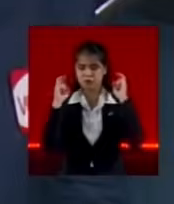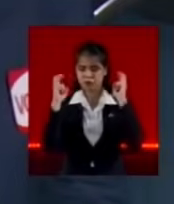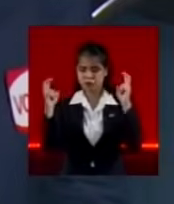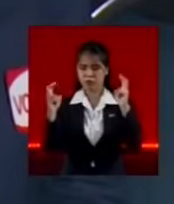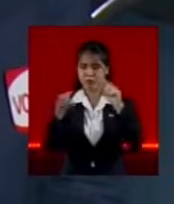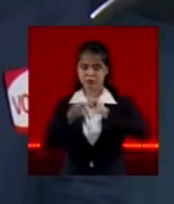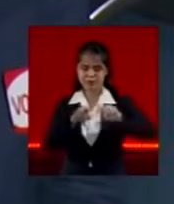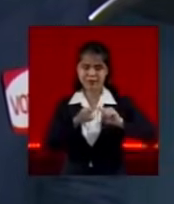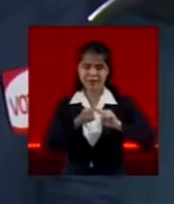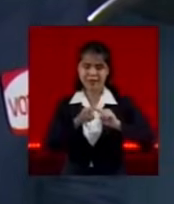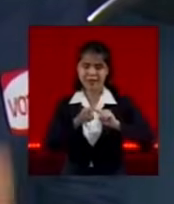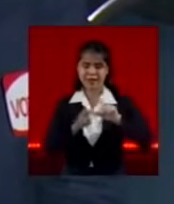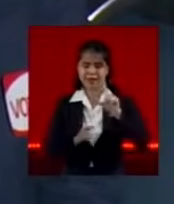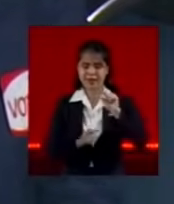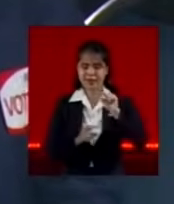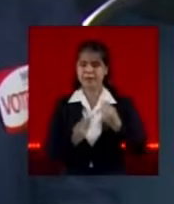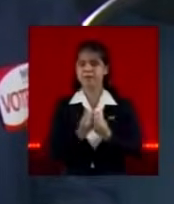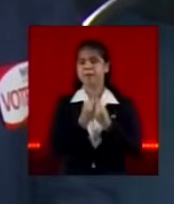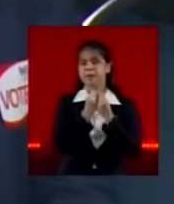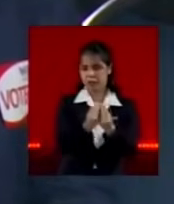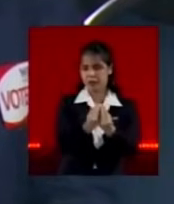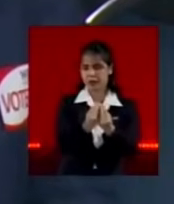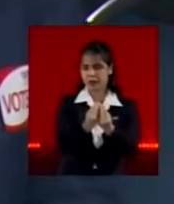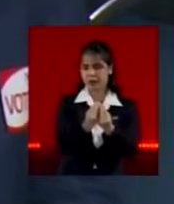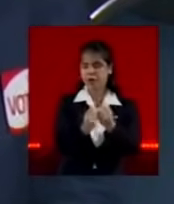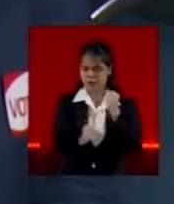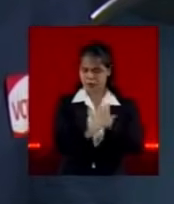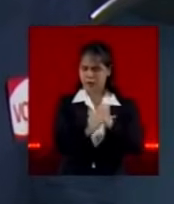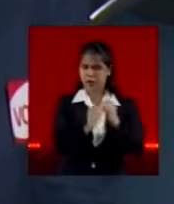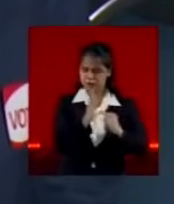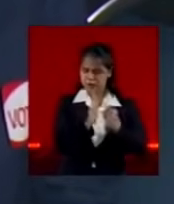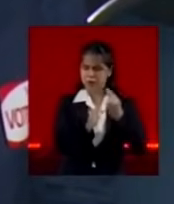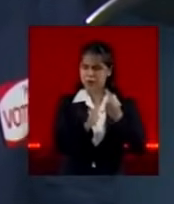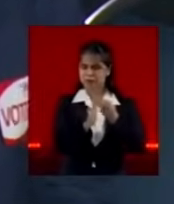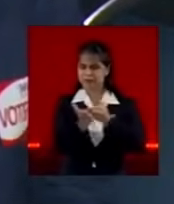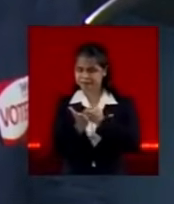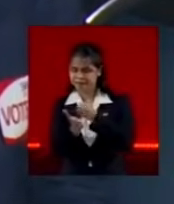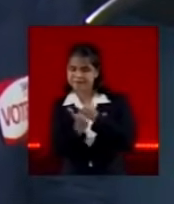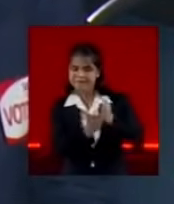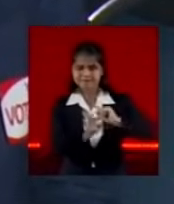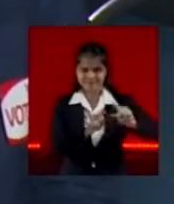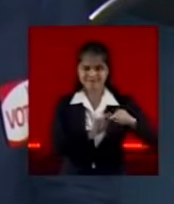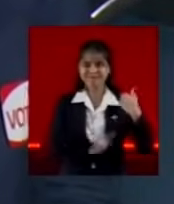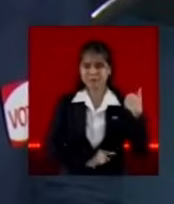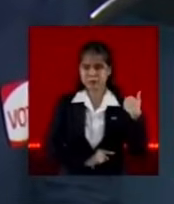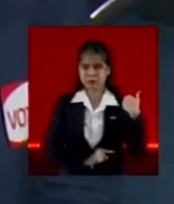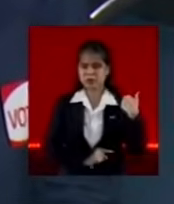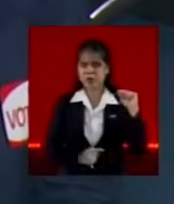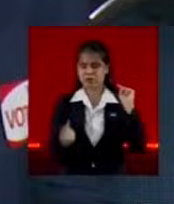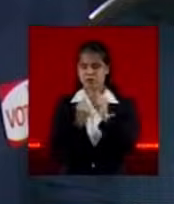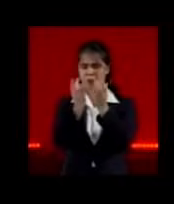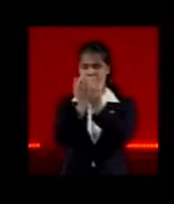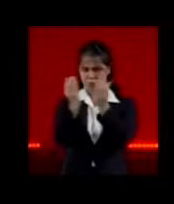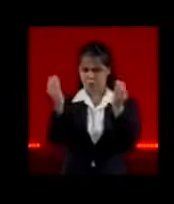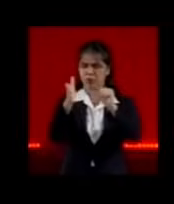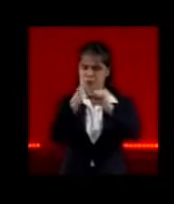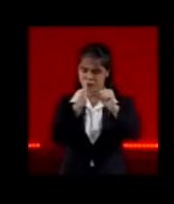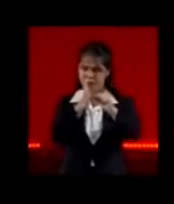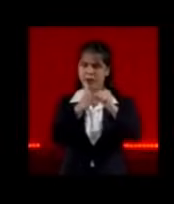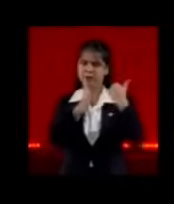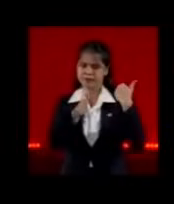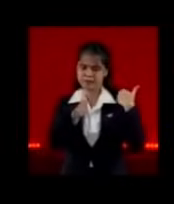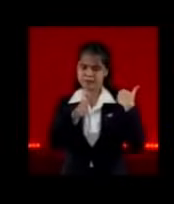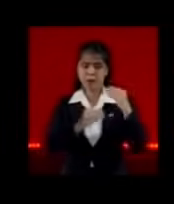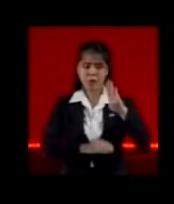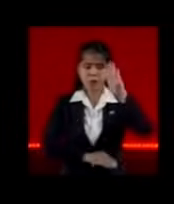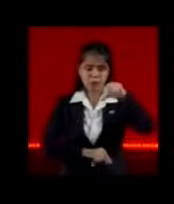ย แล้วก็คุณเศรษฐาด้วย ใช่ไหมเพราะว่าการที่คุณเศรษฐาเป็นนายกแต่ถ้าเกิดคุณนายเป็นเศรษฐาสมมติ ป็นนายกที่ประสบความสำเร็จอ่ะไม่ต้องพูดถึงละ สบายแล้วล